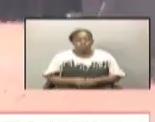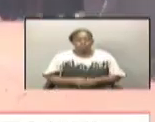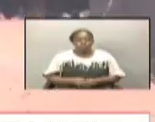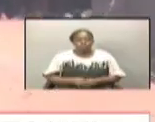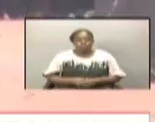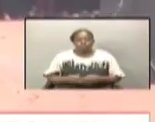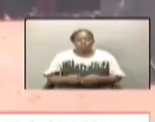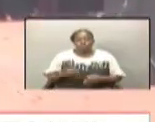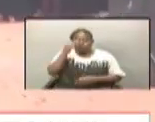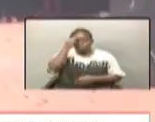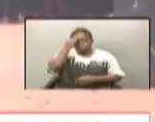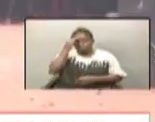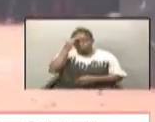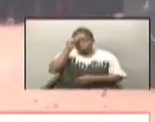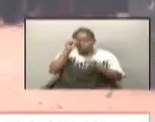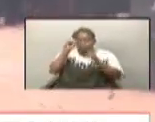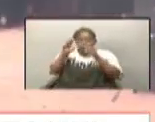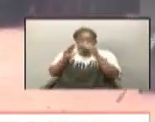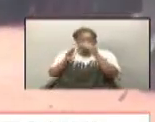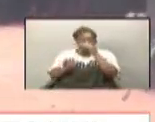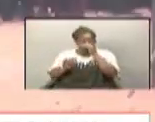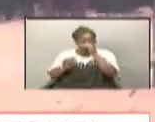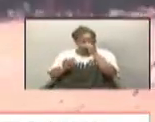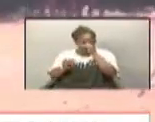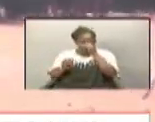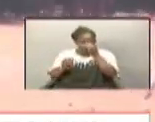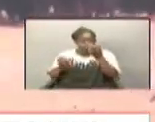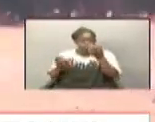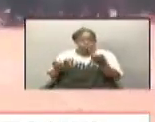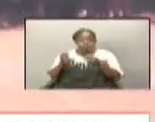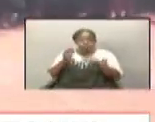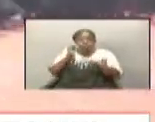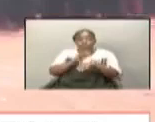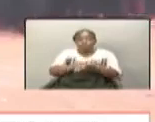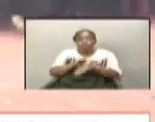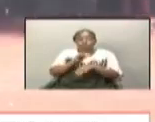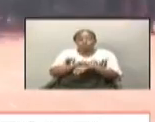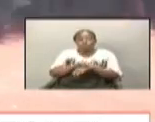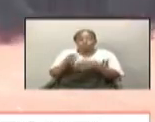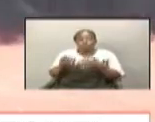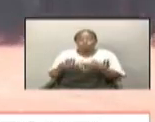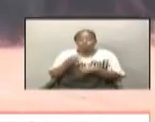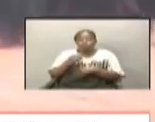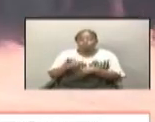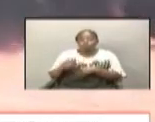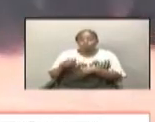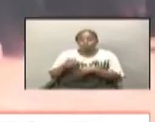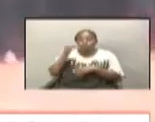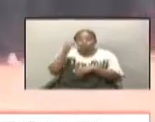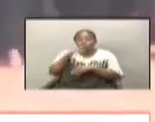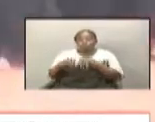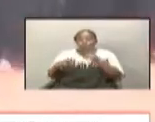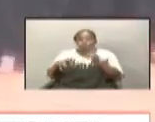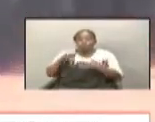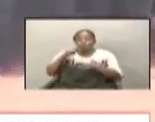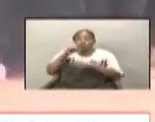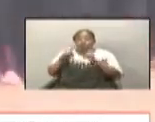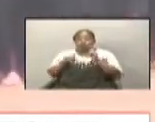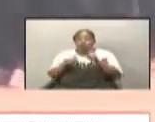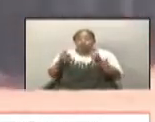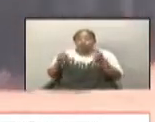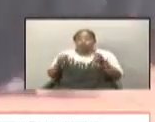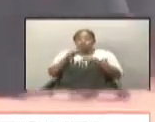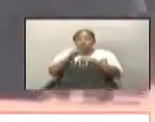Abayizi abasomesa ne nannyini ssomero lya St. John's High School lisanga ebyo Kawuga Mukondo babinusi masijiro olw'okuyita ebigezo byasiniya